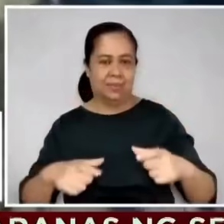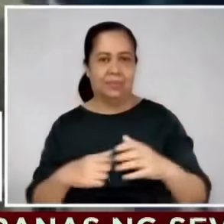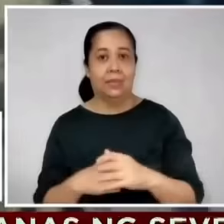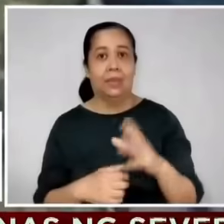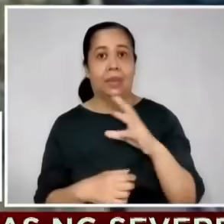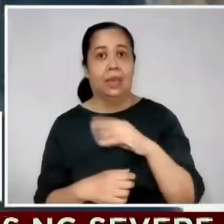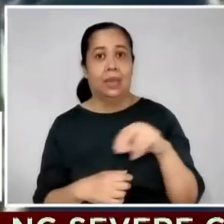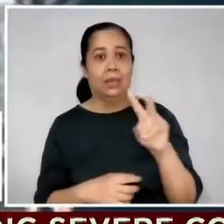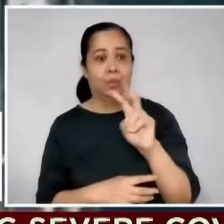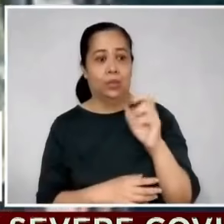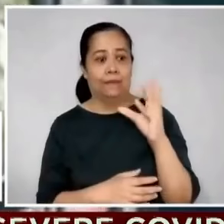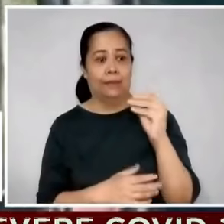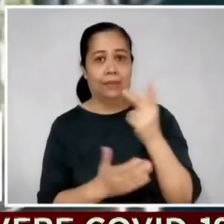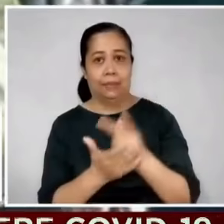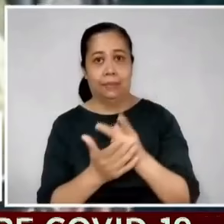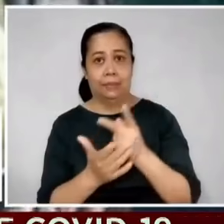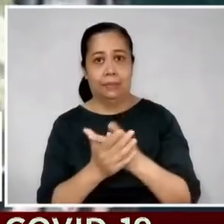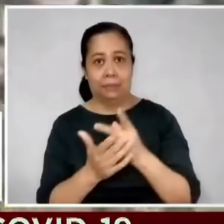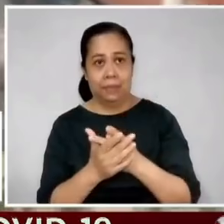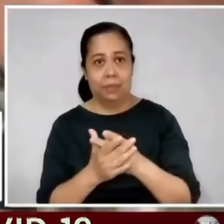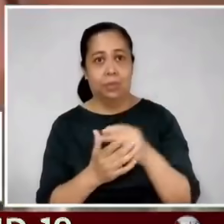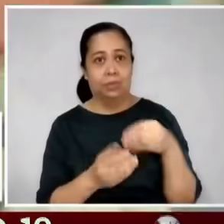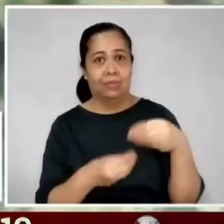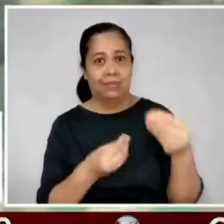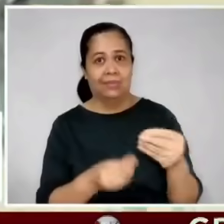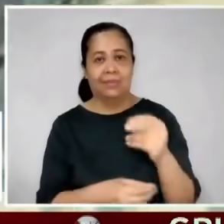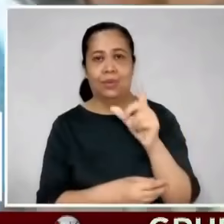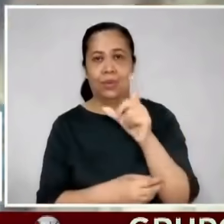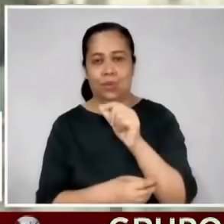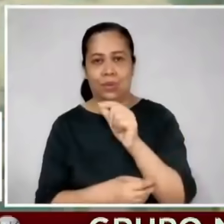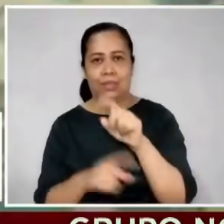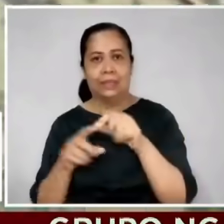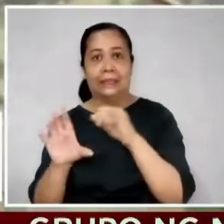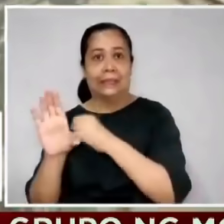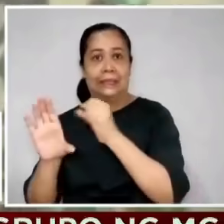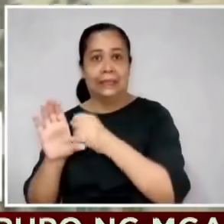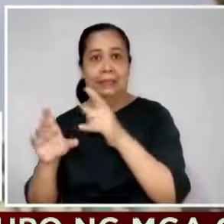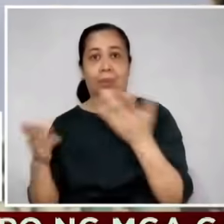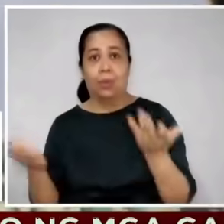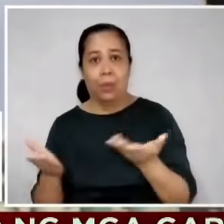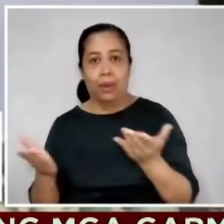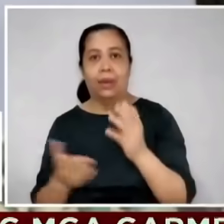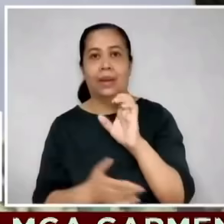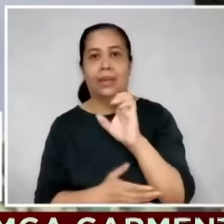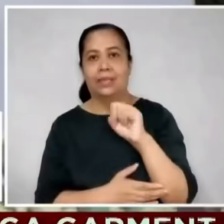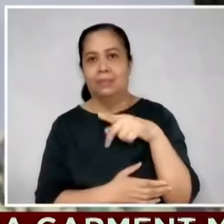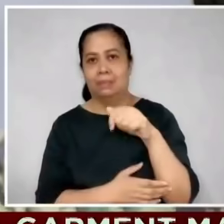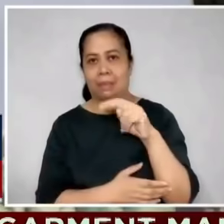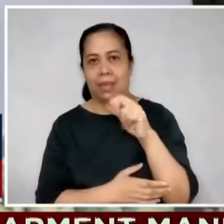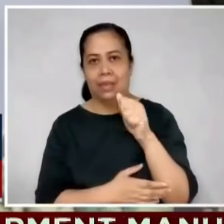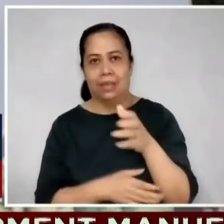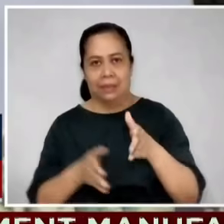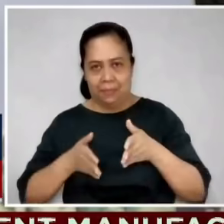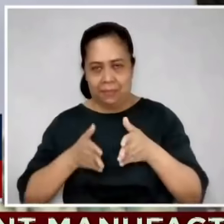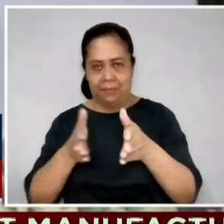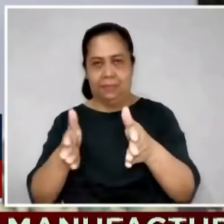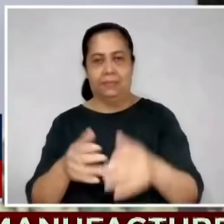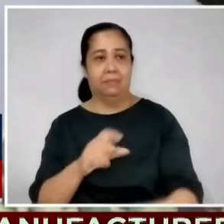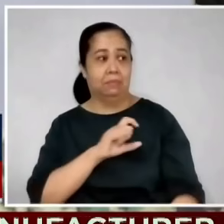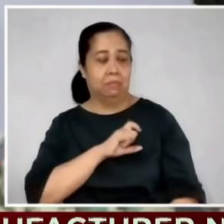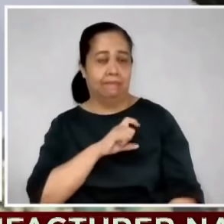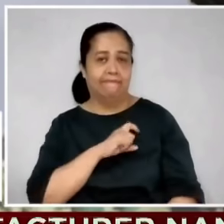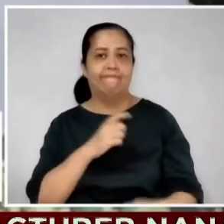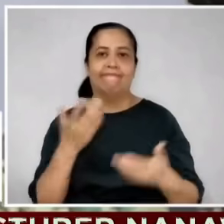250 pesos na boundary ng 20 chuper ng jeep sa Espanya Boulevard. Ang ating mga kapulisan kahit papaano